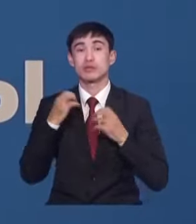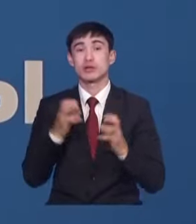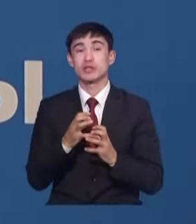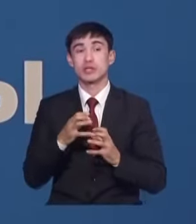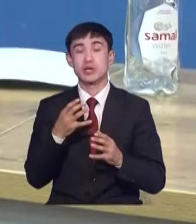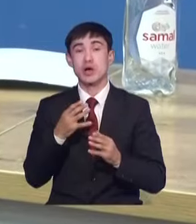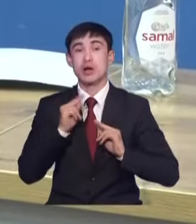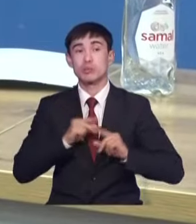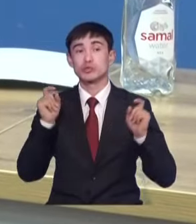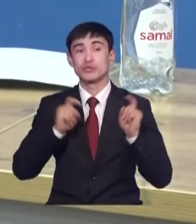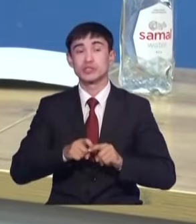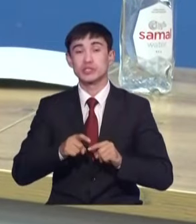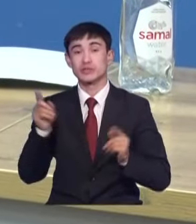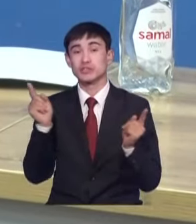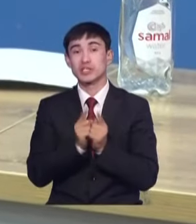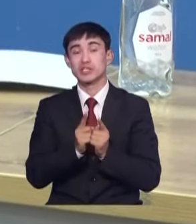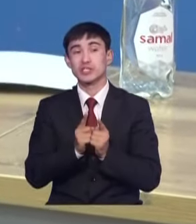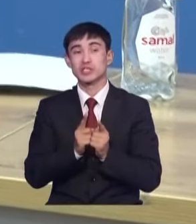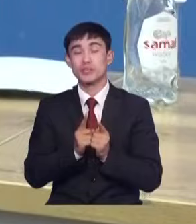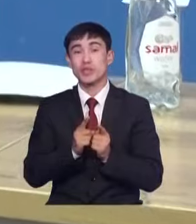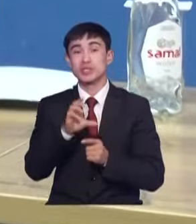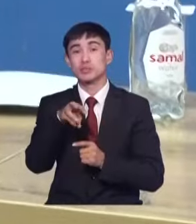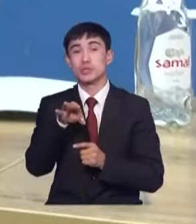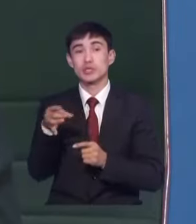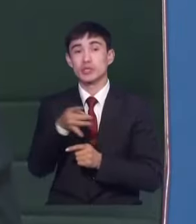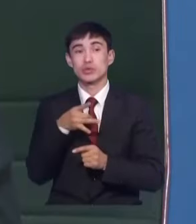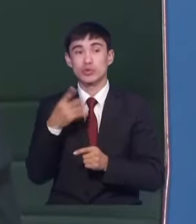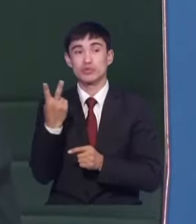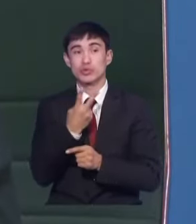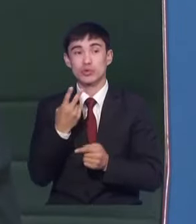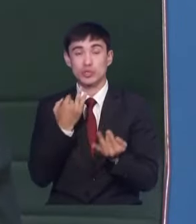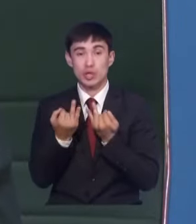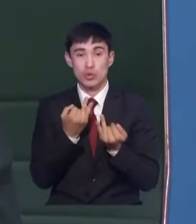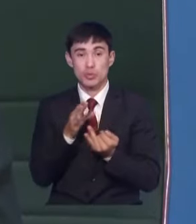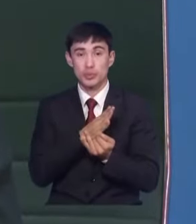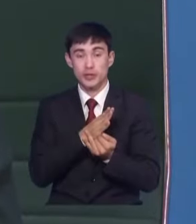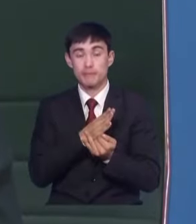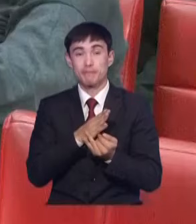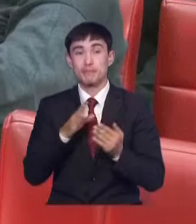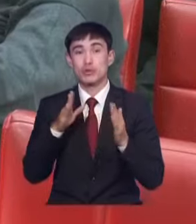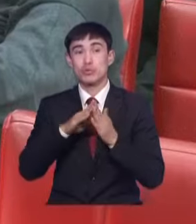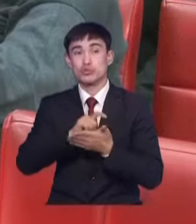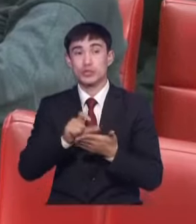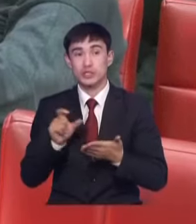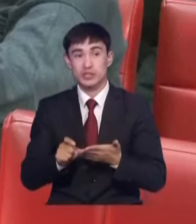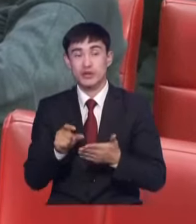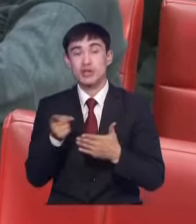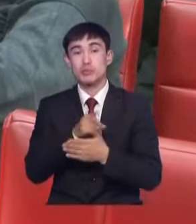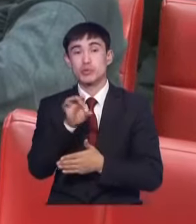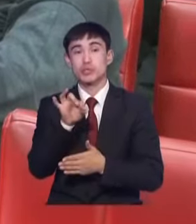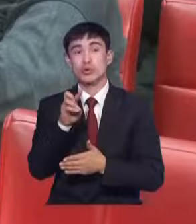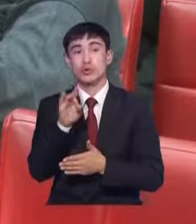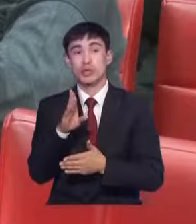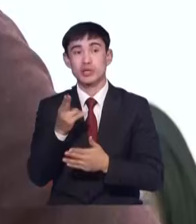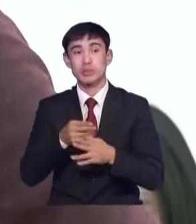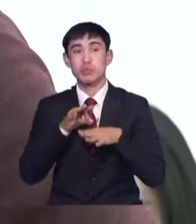в рамках своего рабочего визита встретилась и с представителями региона двусторонний диалог состоялся в стенах дома журналистов имени бесна курам